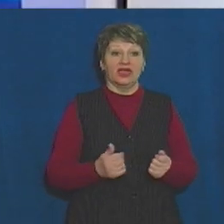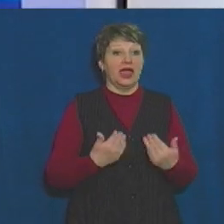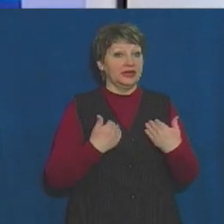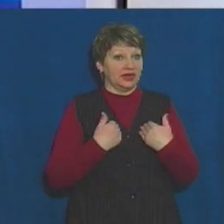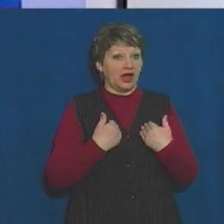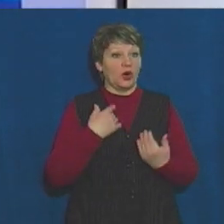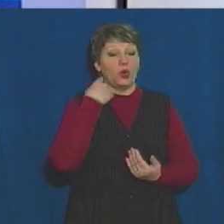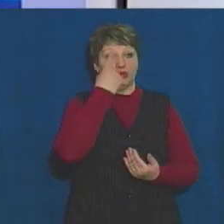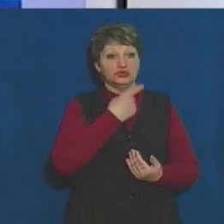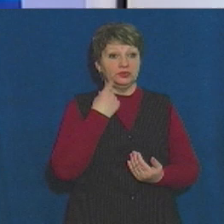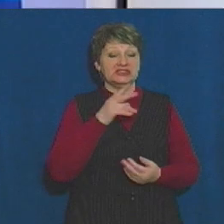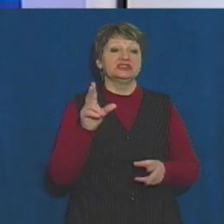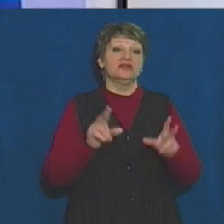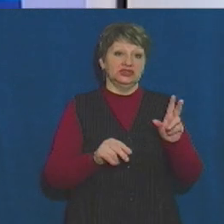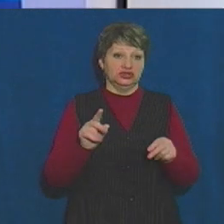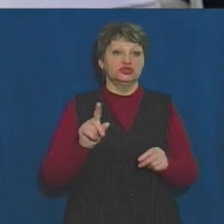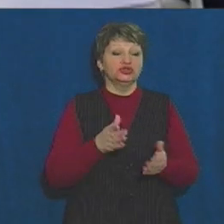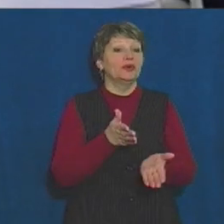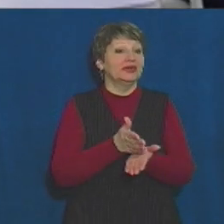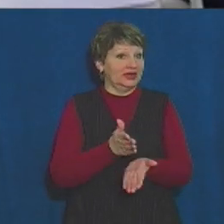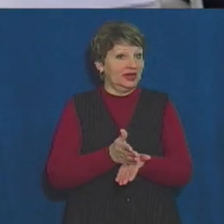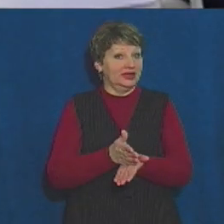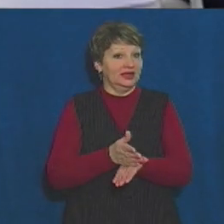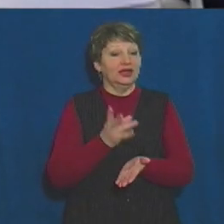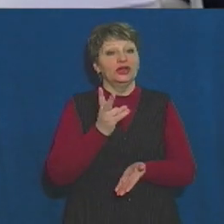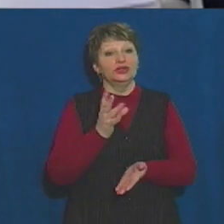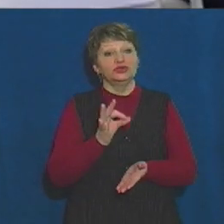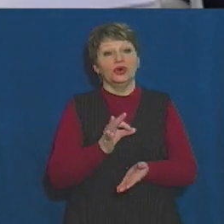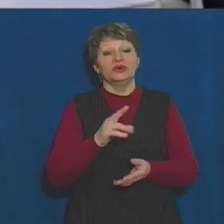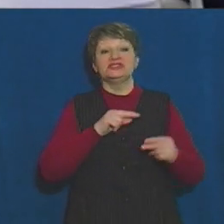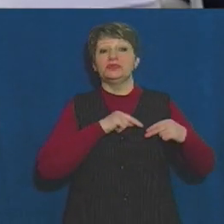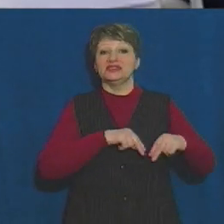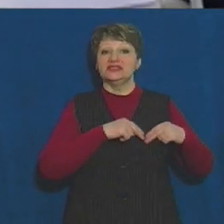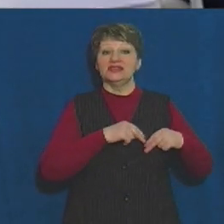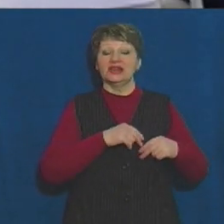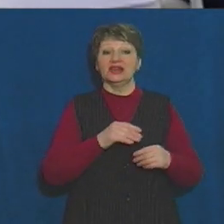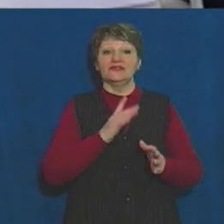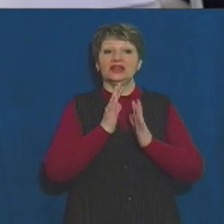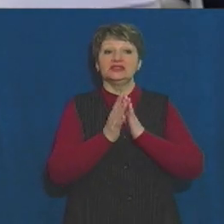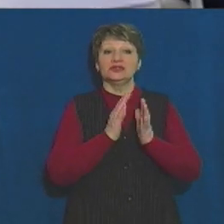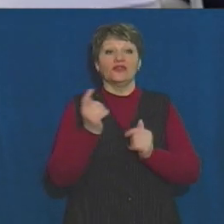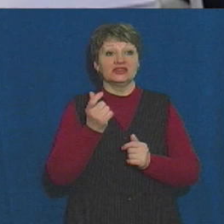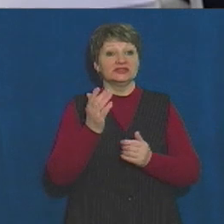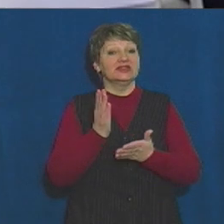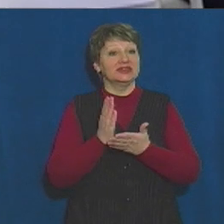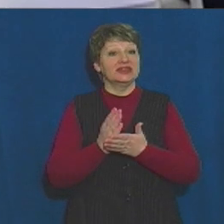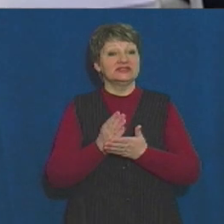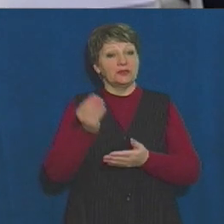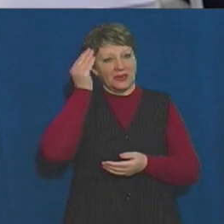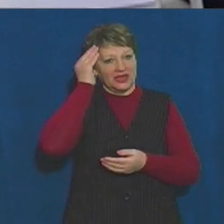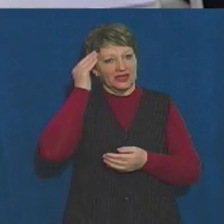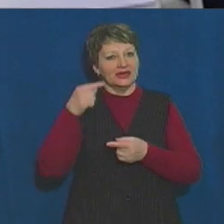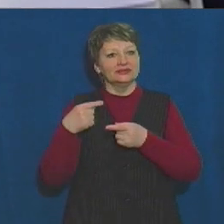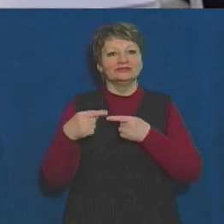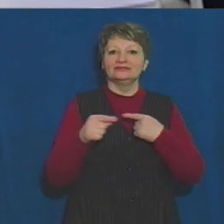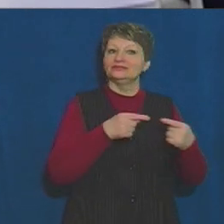що існують, бо, звичайно, що в нас із працівниками лісового господарства тут можуть дещо відрізнятися. Абсолютно, бачення. Я з вами согласен. Так.